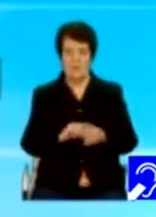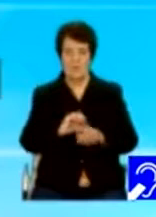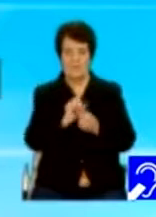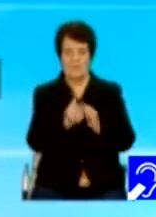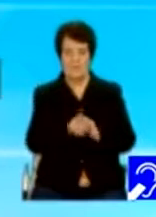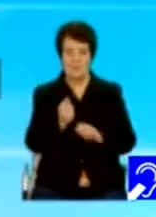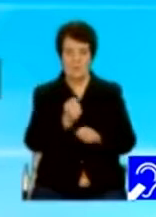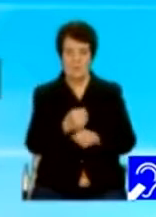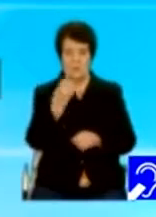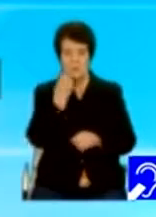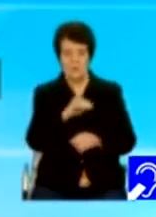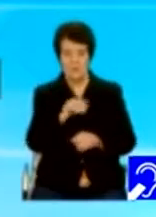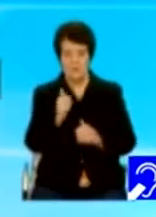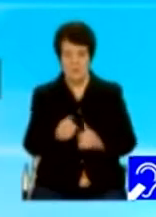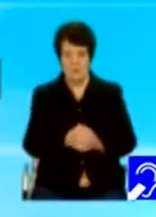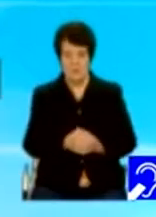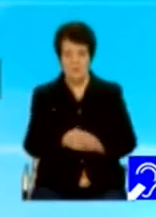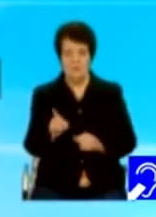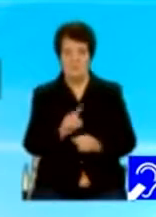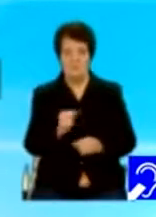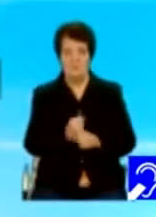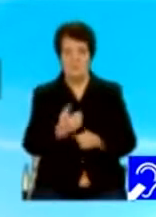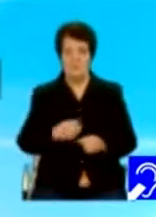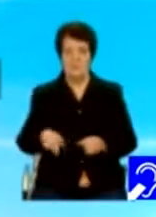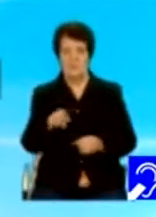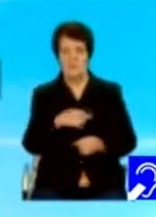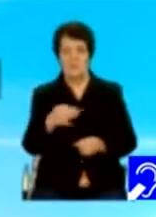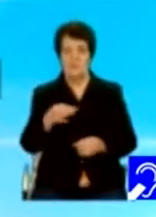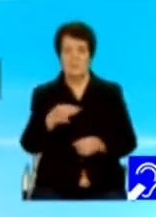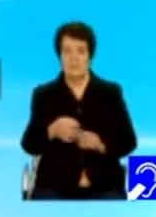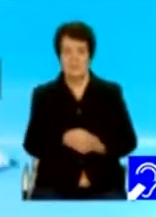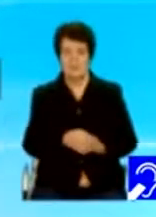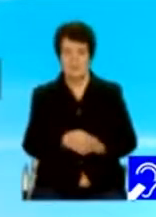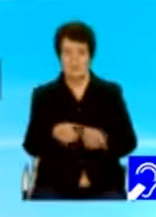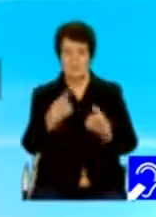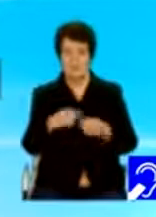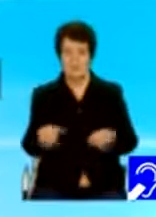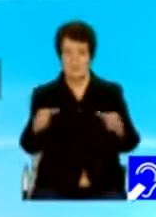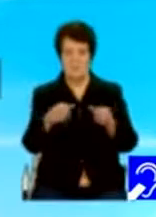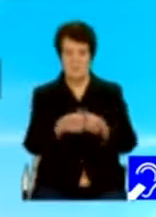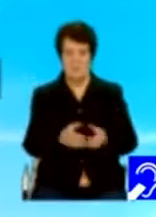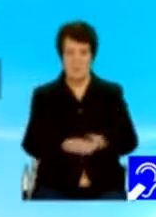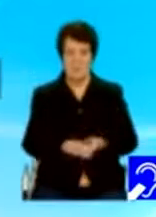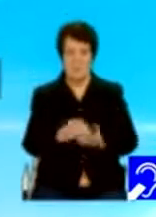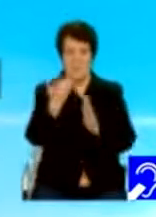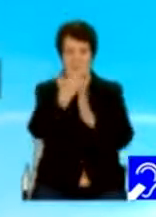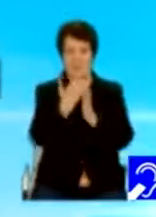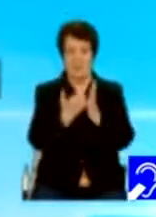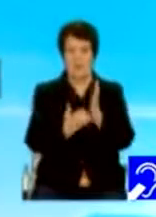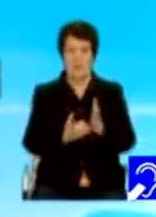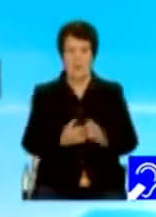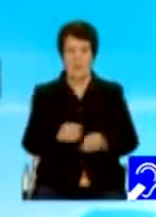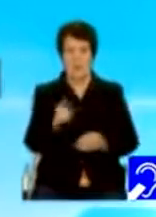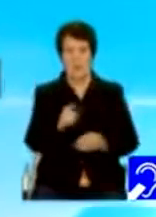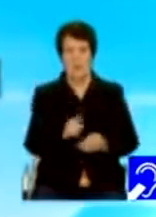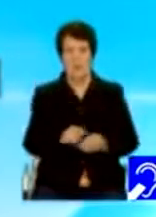schimbăm lucrurile spre bine. Ceea ce ne face pe noi diferiți de ceilalte partide, deoarece programul Partidului Politic